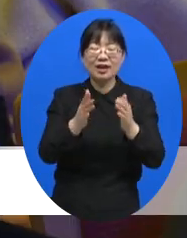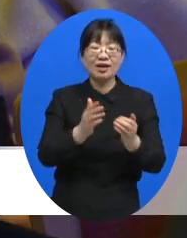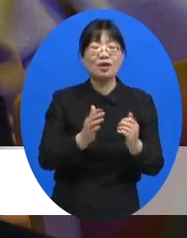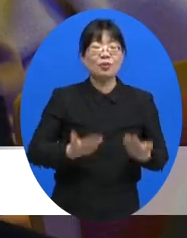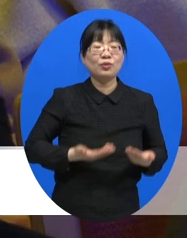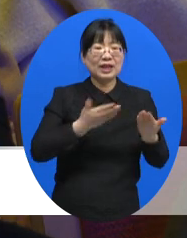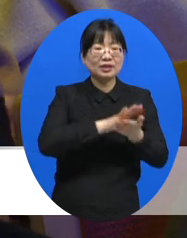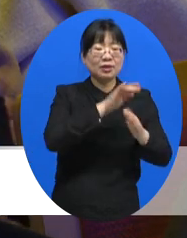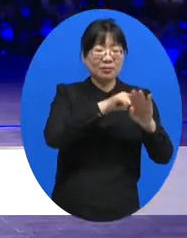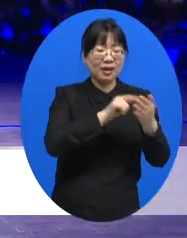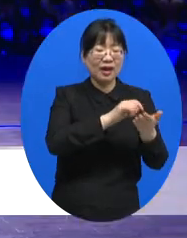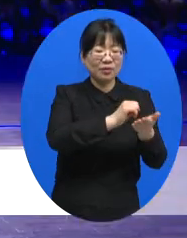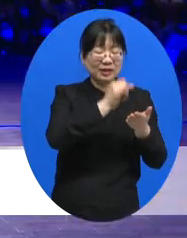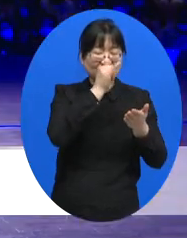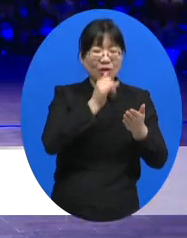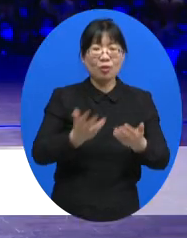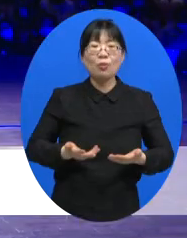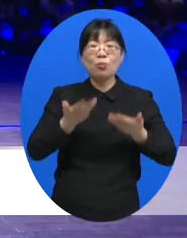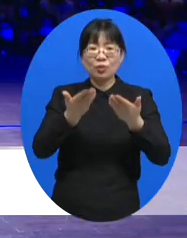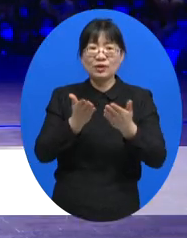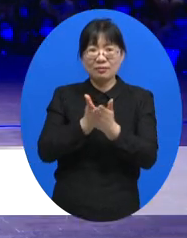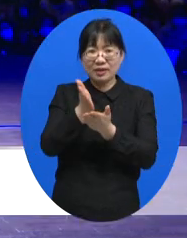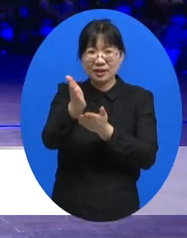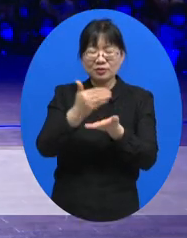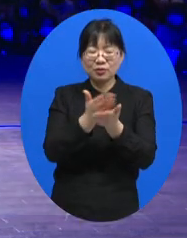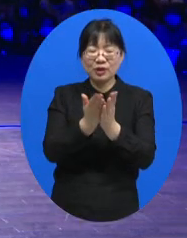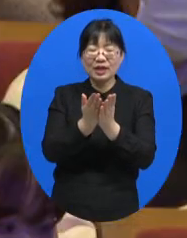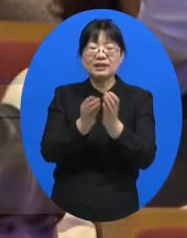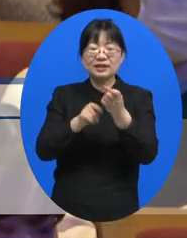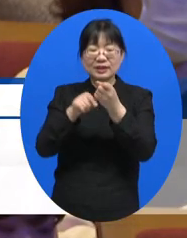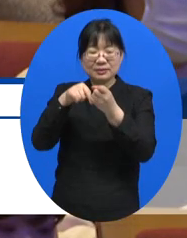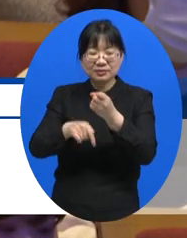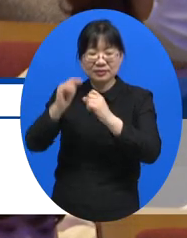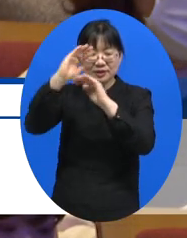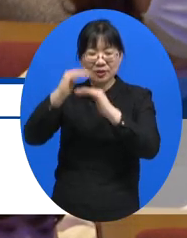가진 만큼 봉사 방향 등 뜻깊은 이야기가 오고 갔습니다.